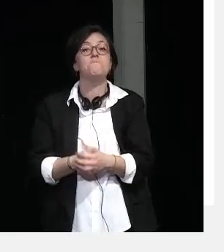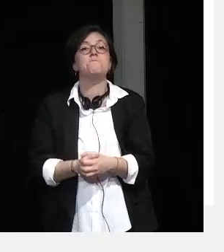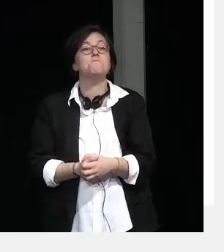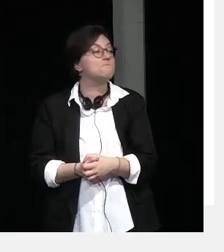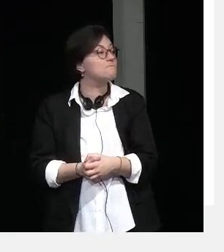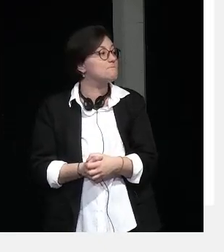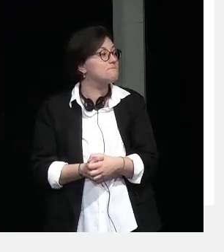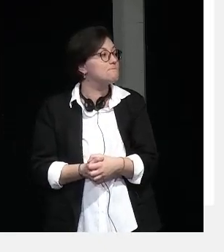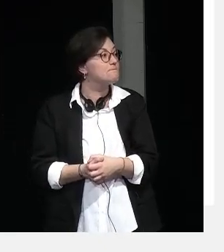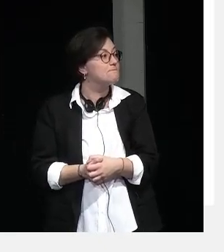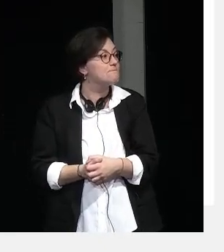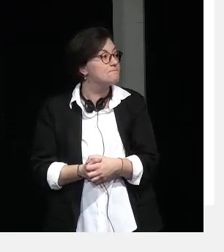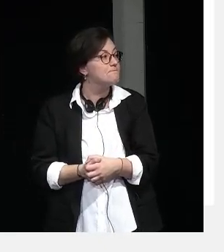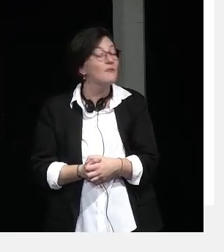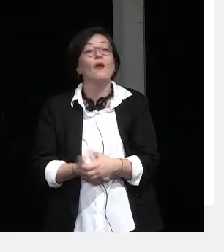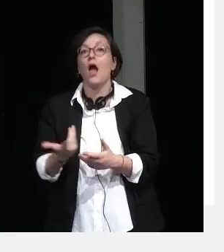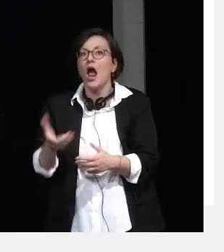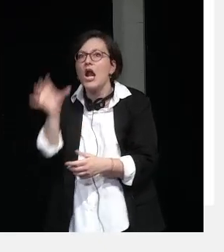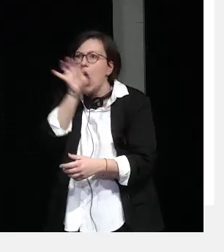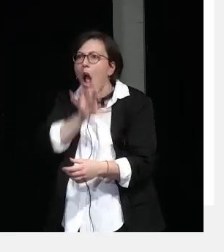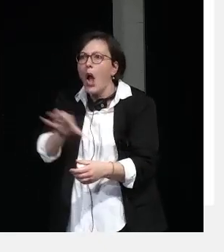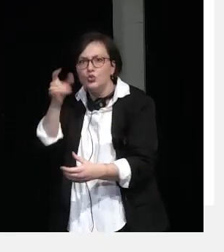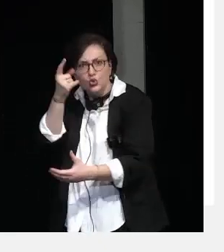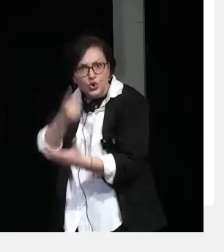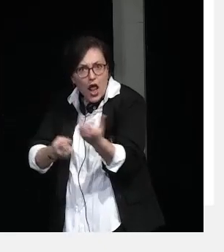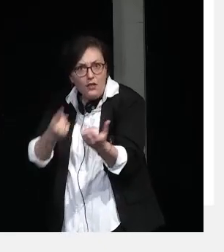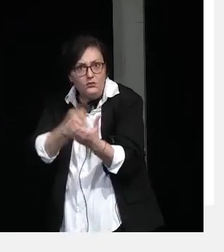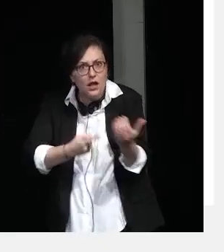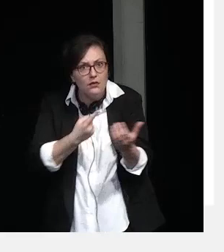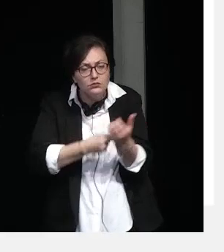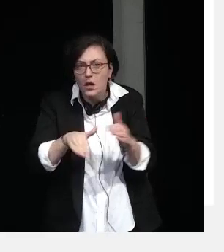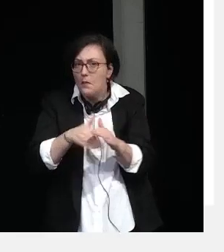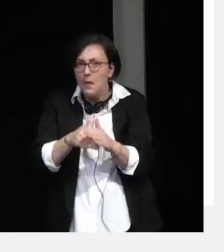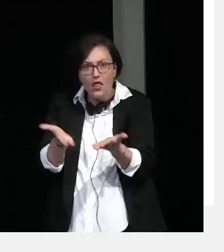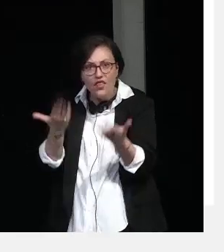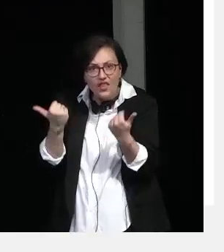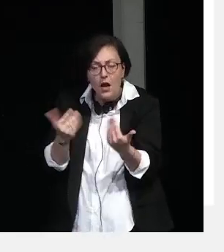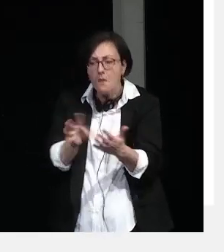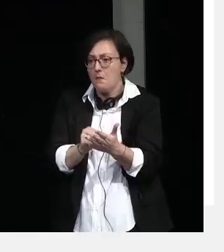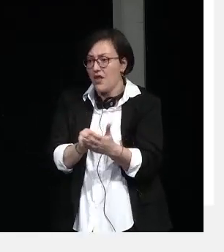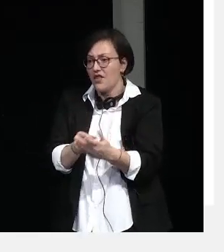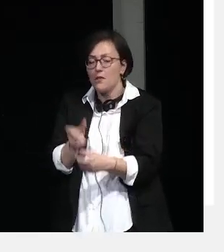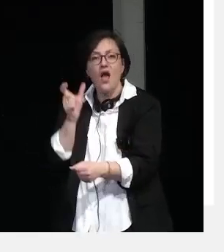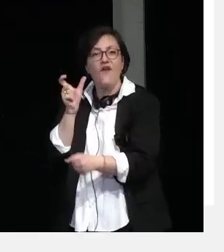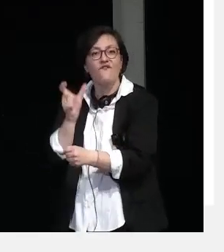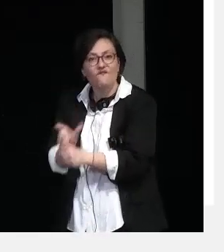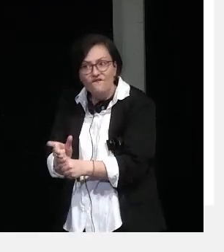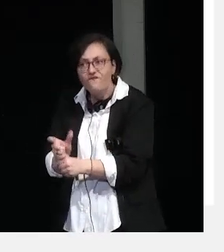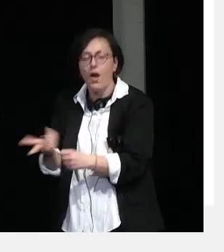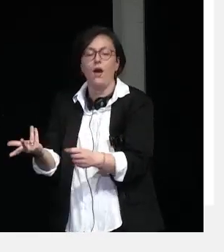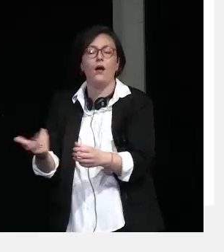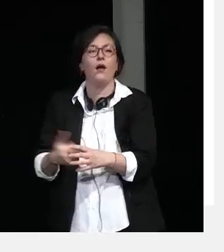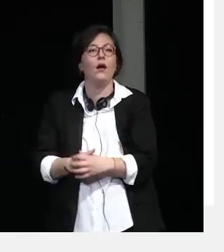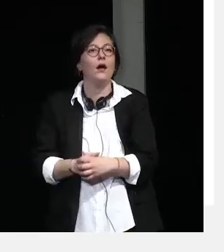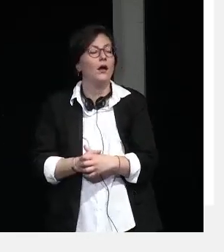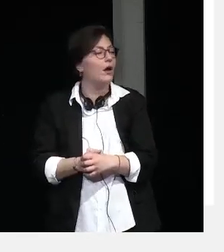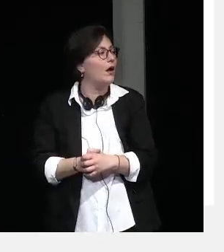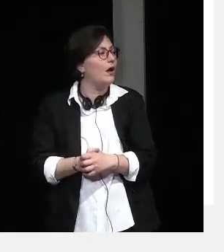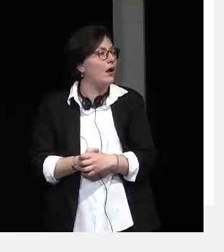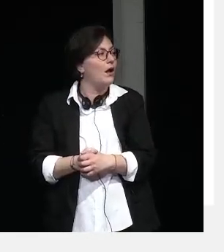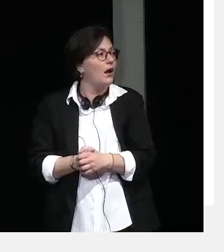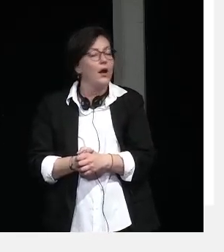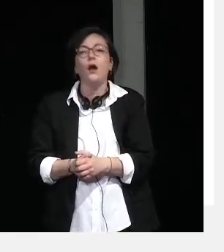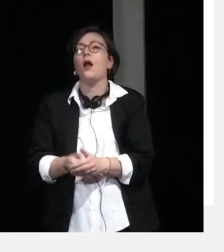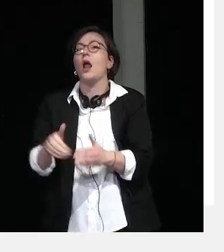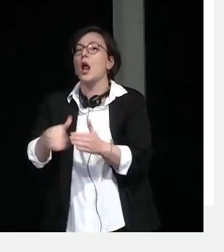ελλείψη ακόμα και σε ανθρώπινο δυναμικό που αφορά στη φύλαξη των μουσείων, πόσο μάλλον σε θέματα που έχουν να κάνουν με την ανάδειξη